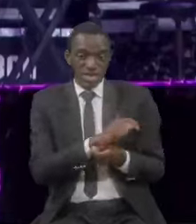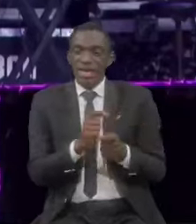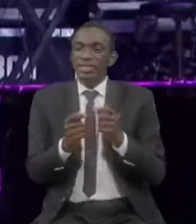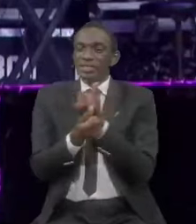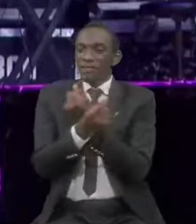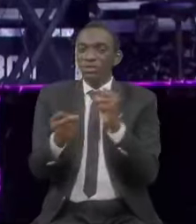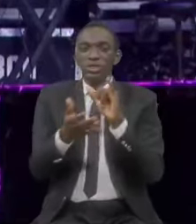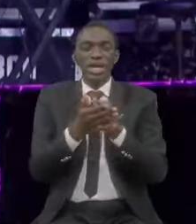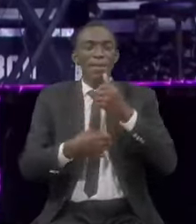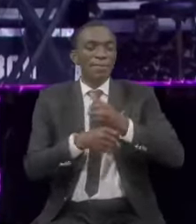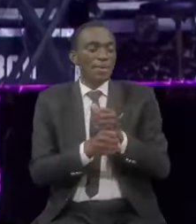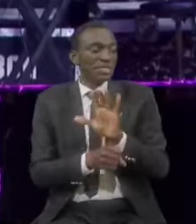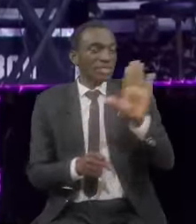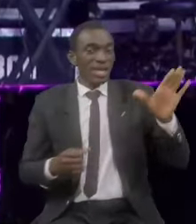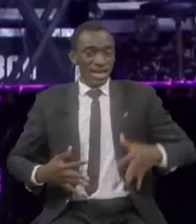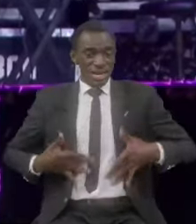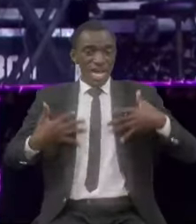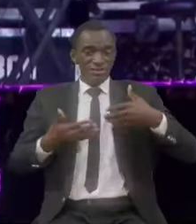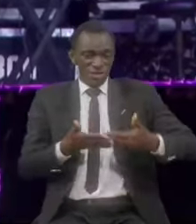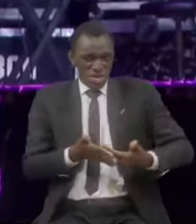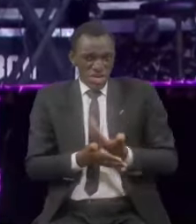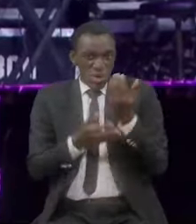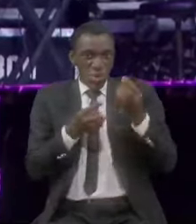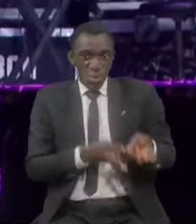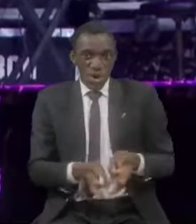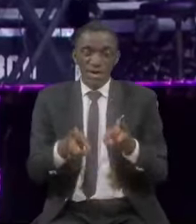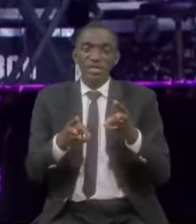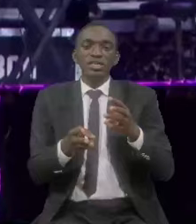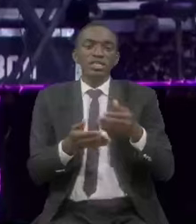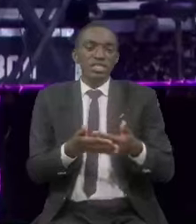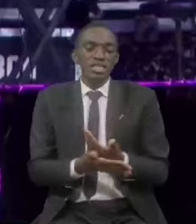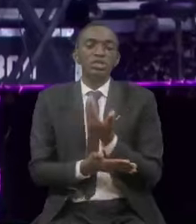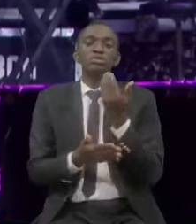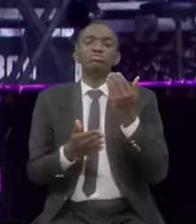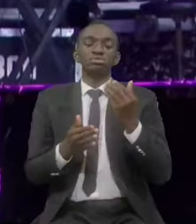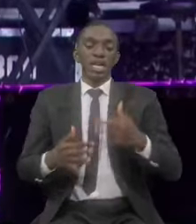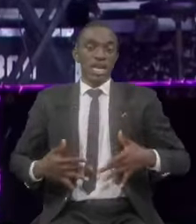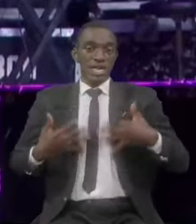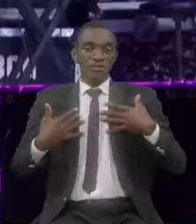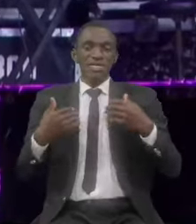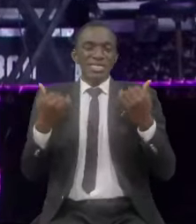le changement, la nouvelle direction dans votre vie.